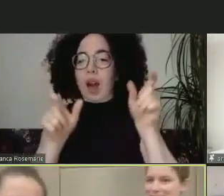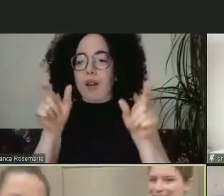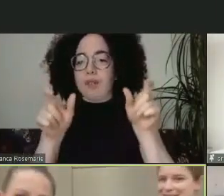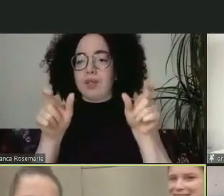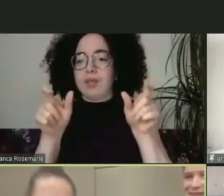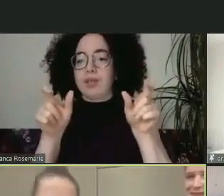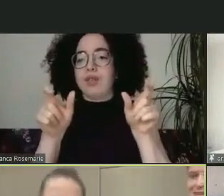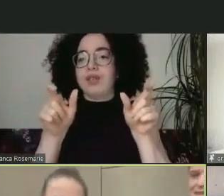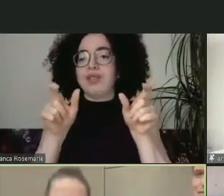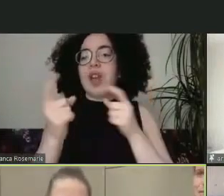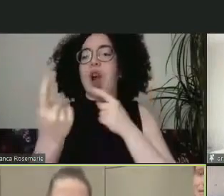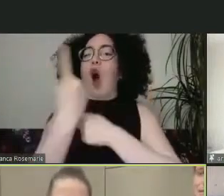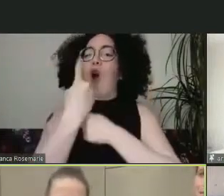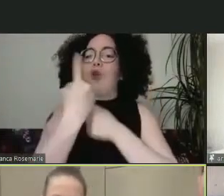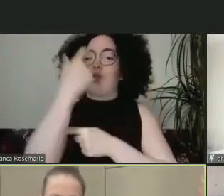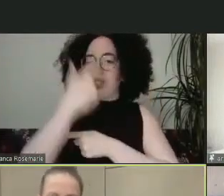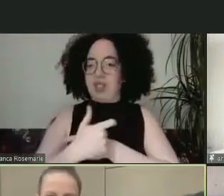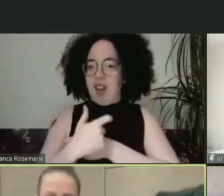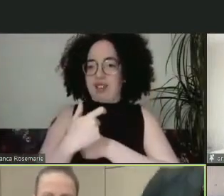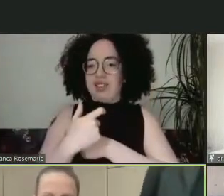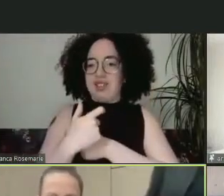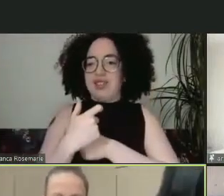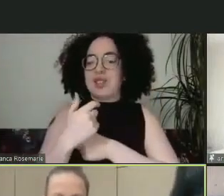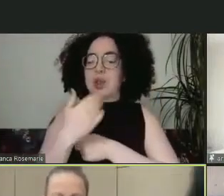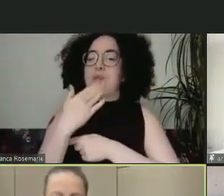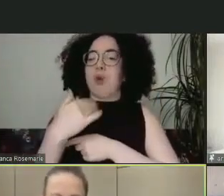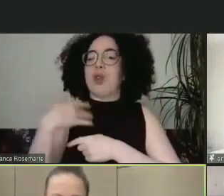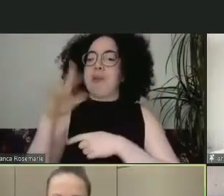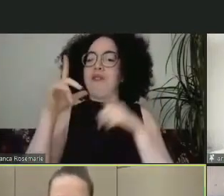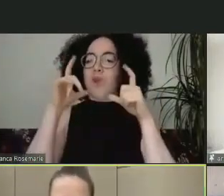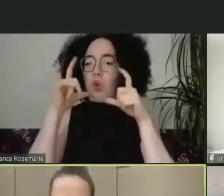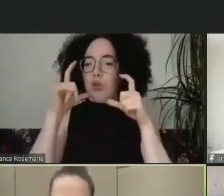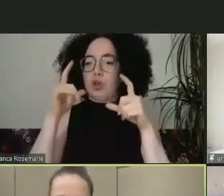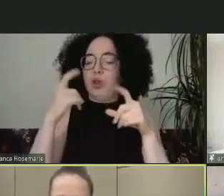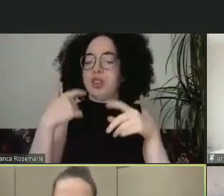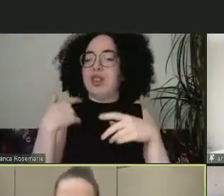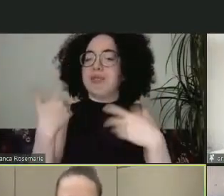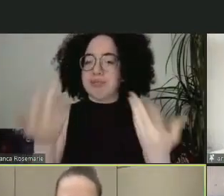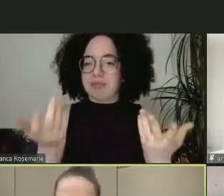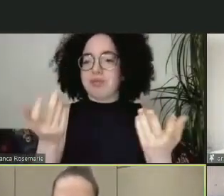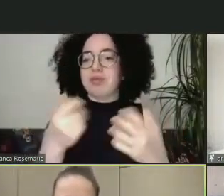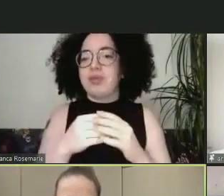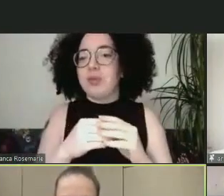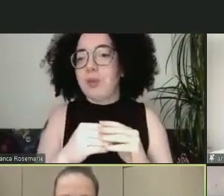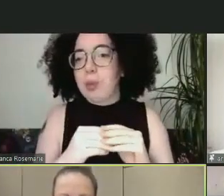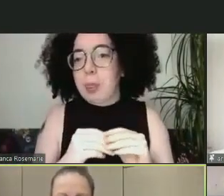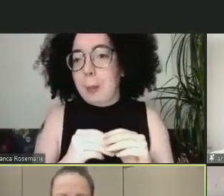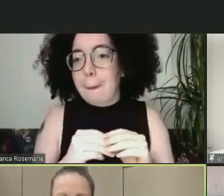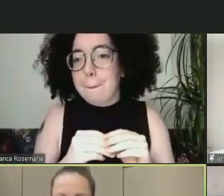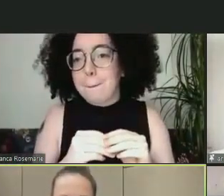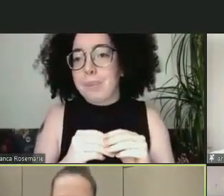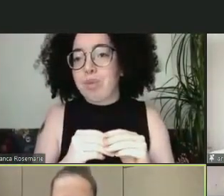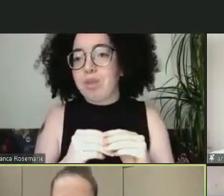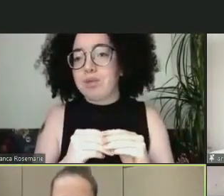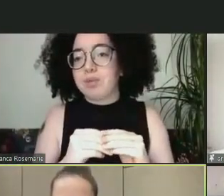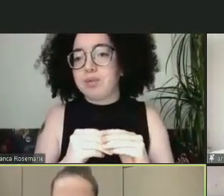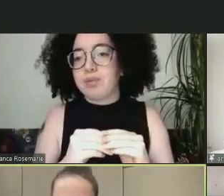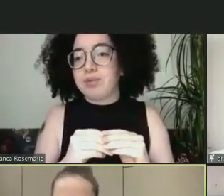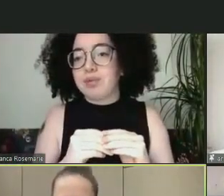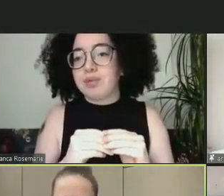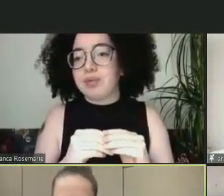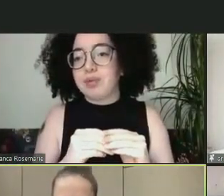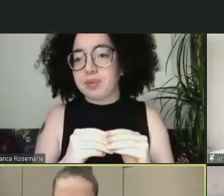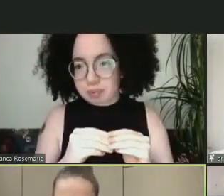dann habe ich Fotos auf Instagram gepostet von mir und und dann kamen